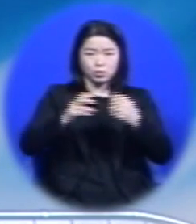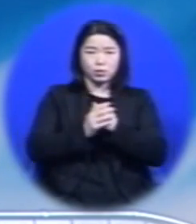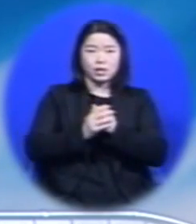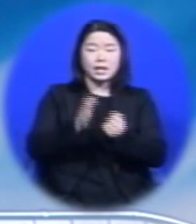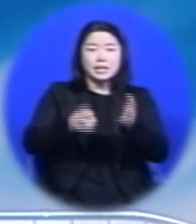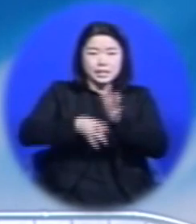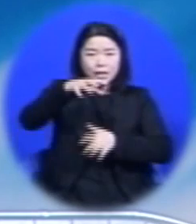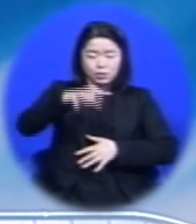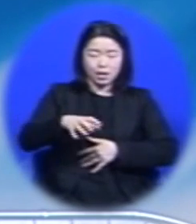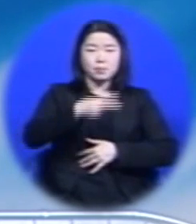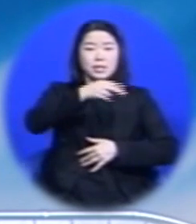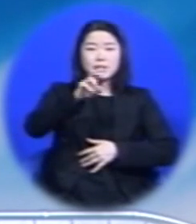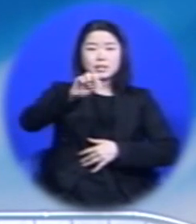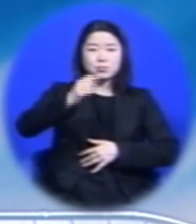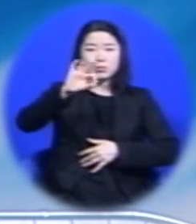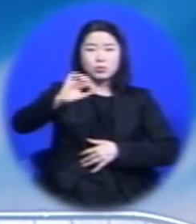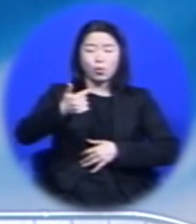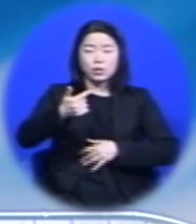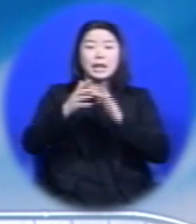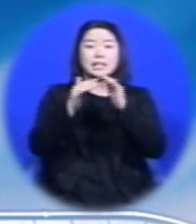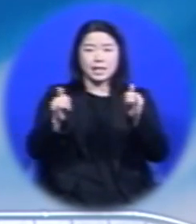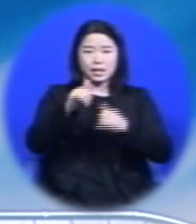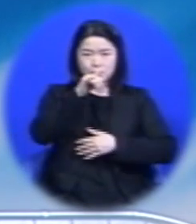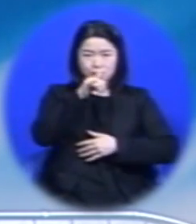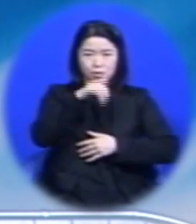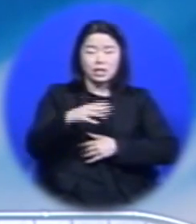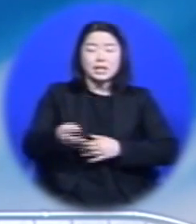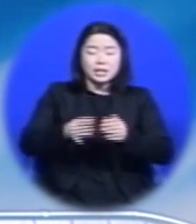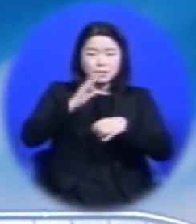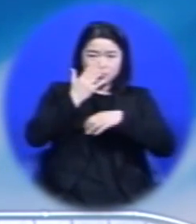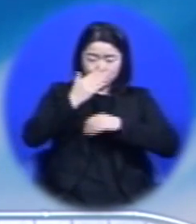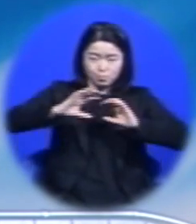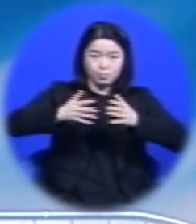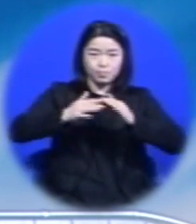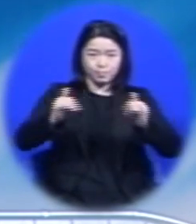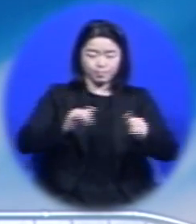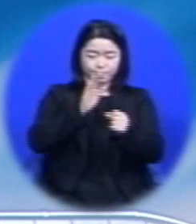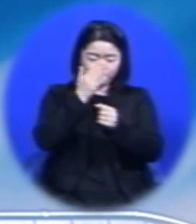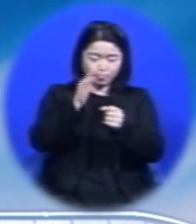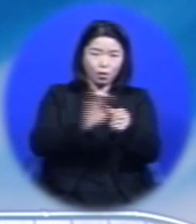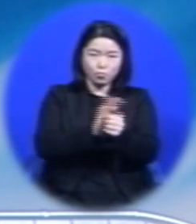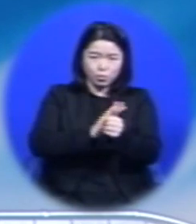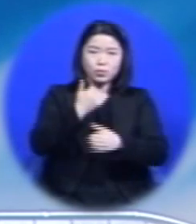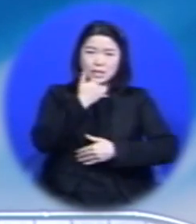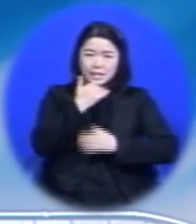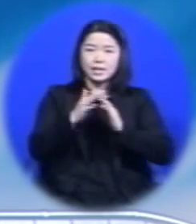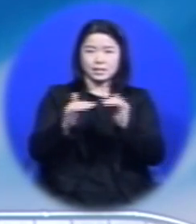예루살렘에 시이라 하는 사람이 있으니 이스라엘의 위로를 기다리는